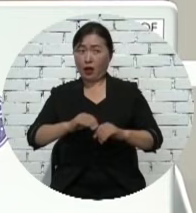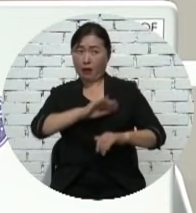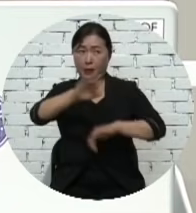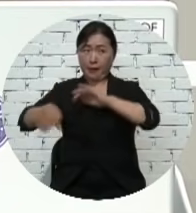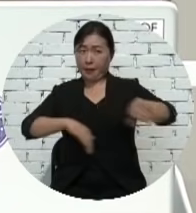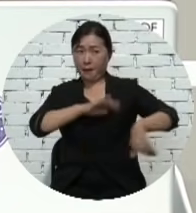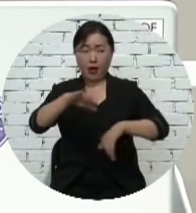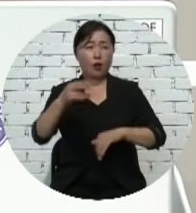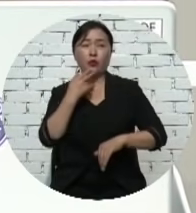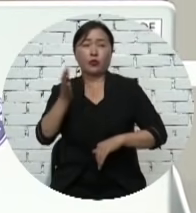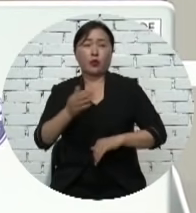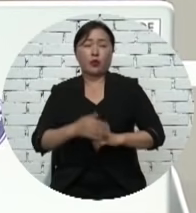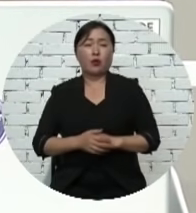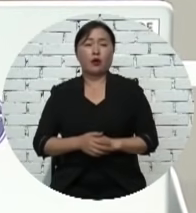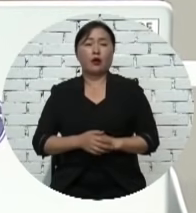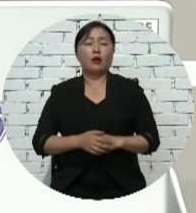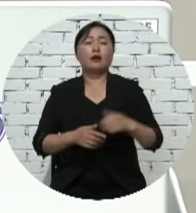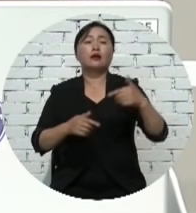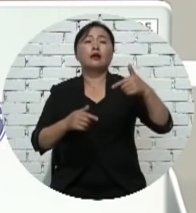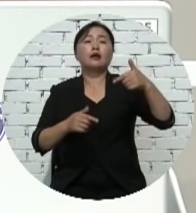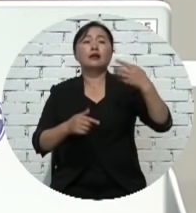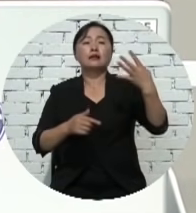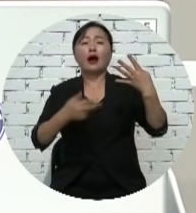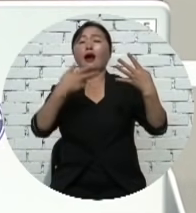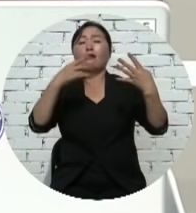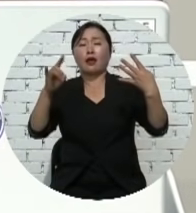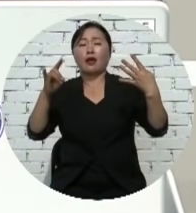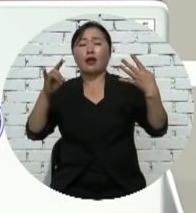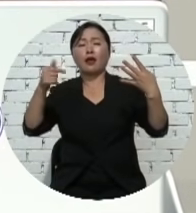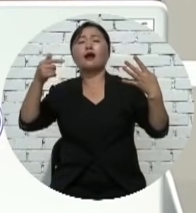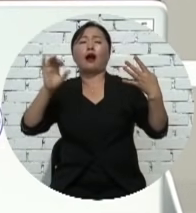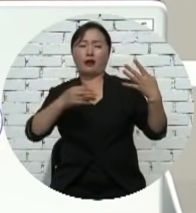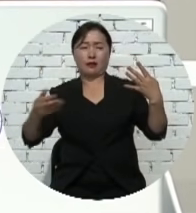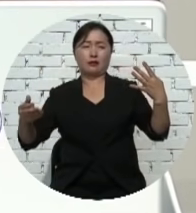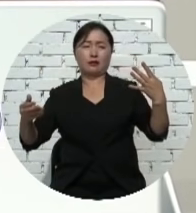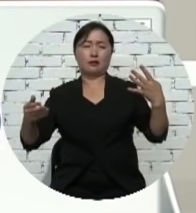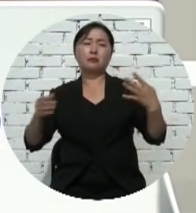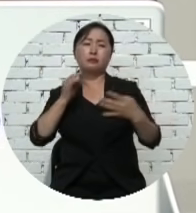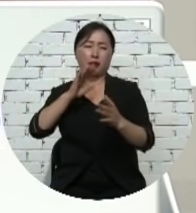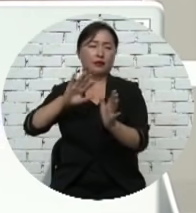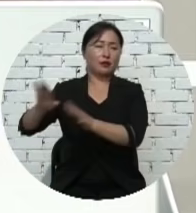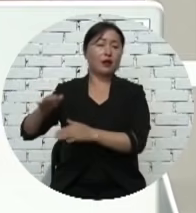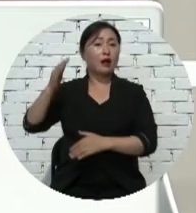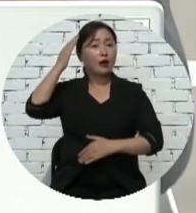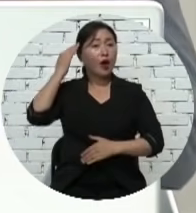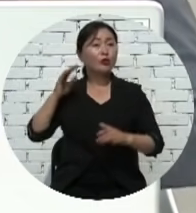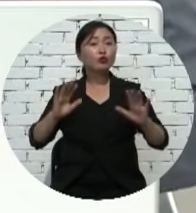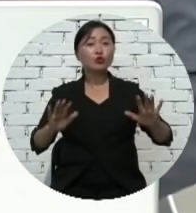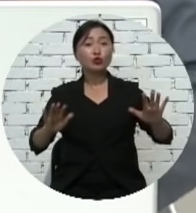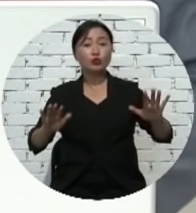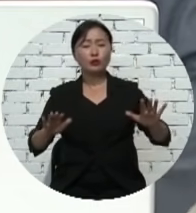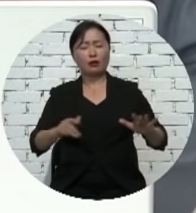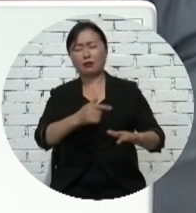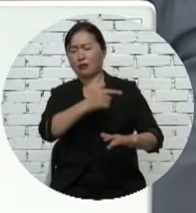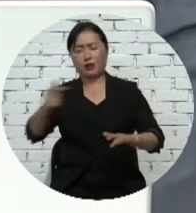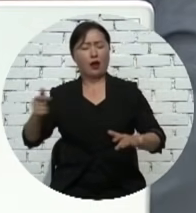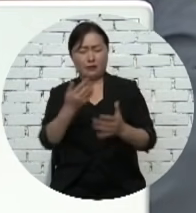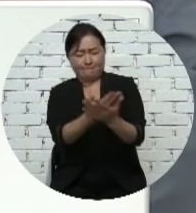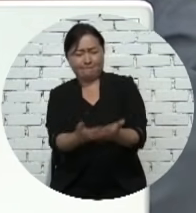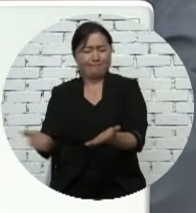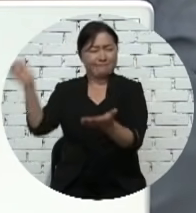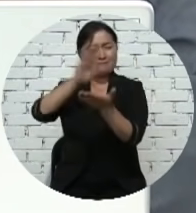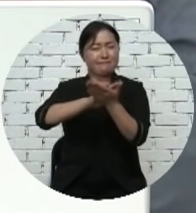건데 지금 이제 우리나라는 현재는 정말로 파헤쳐야 돼요. 왜냐하면 이게 국토를 대개조해야